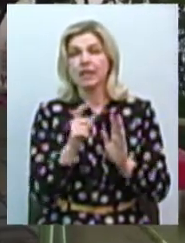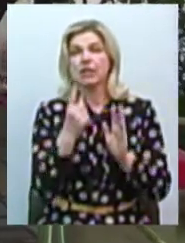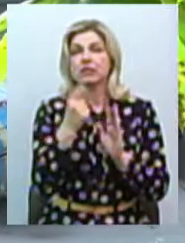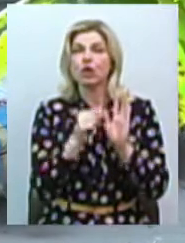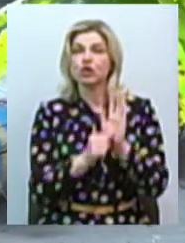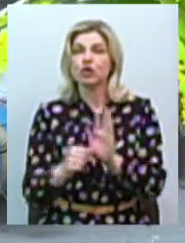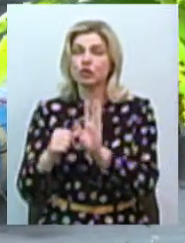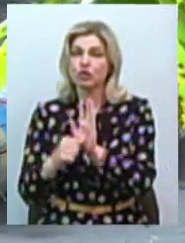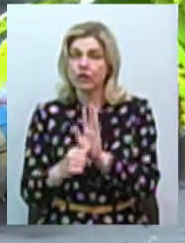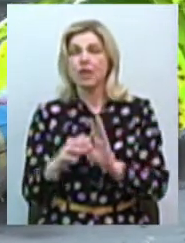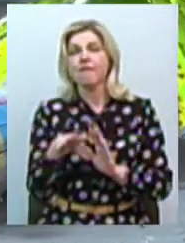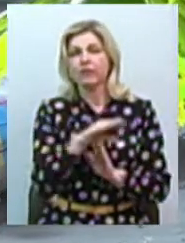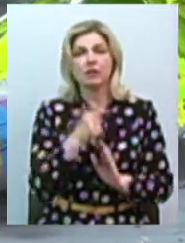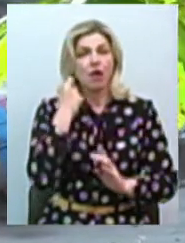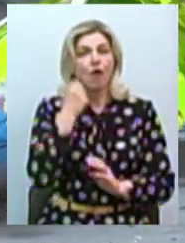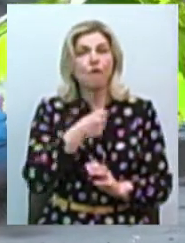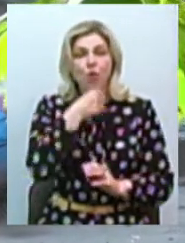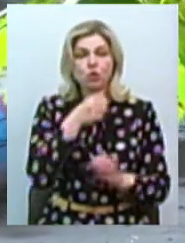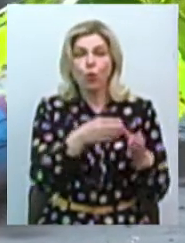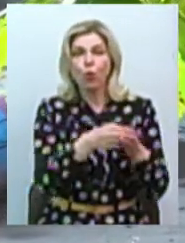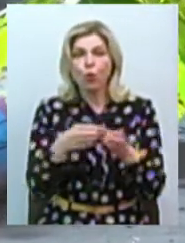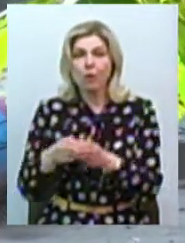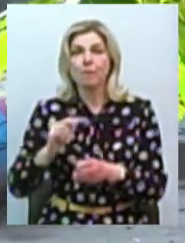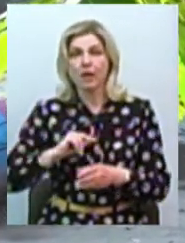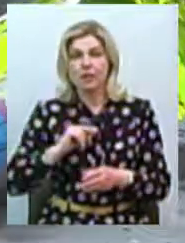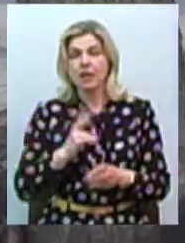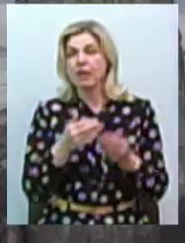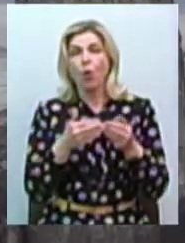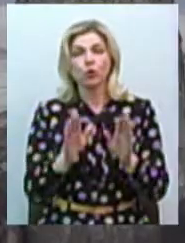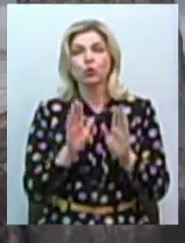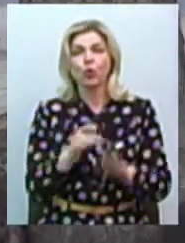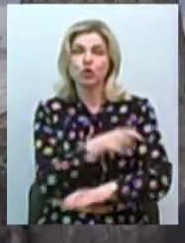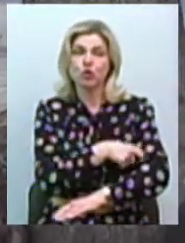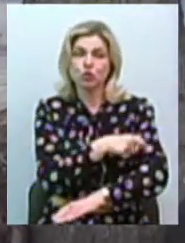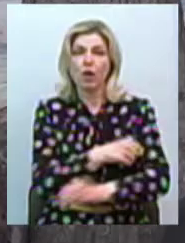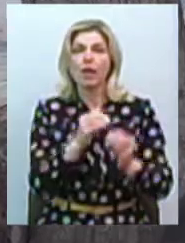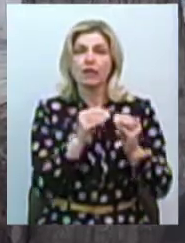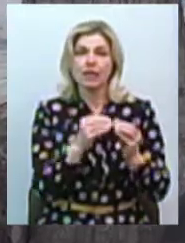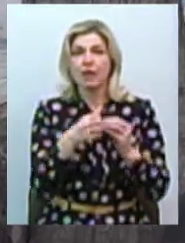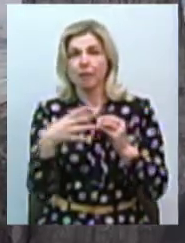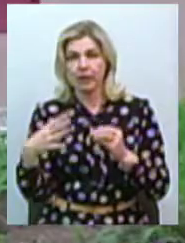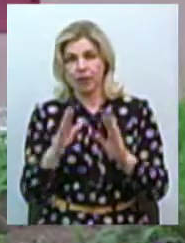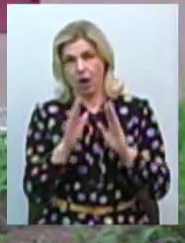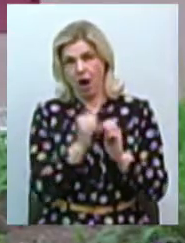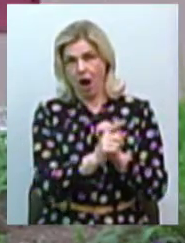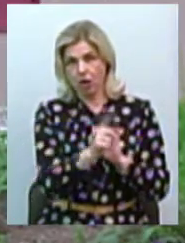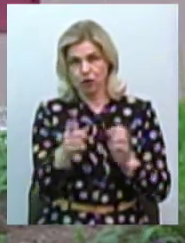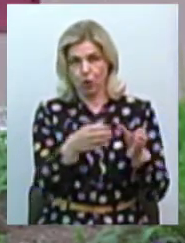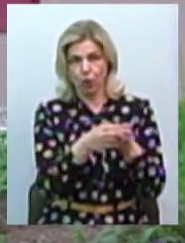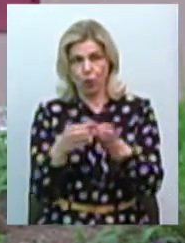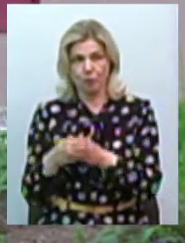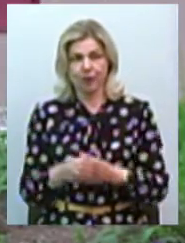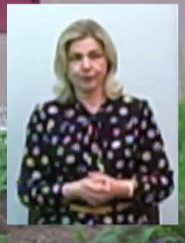166. Усі вікові групи працюють, не відкрили лише чергову. 10-15 дітей у кожній. Заклад готовий до